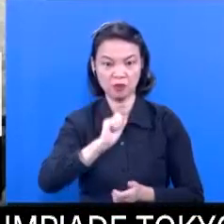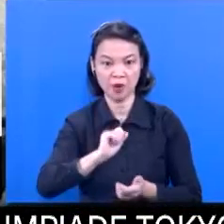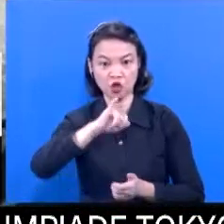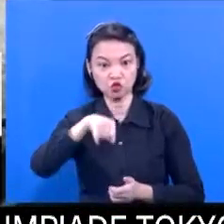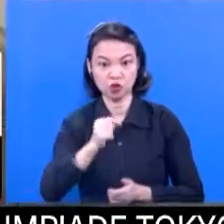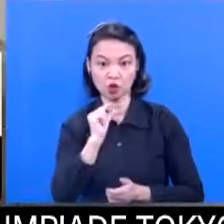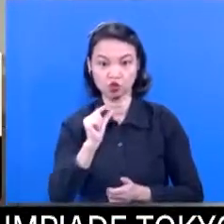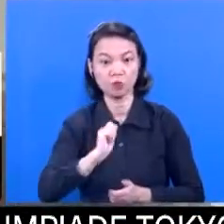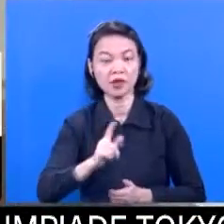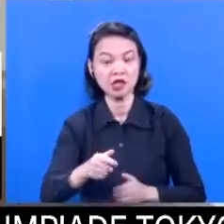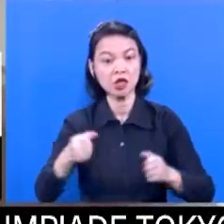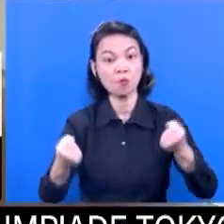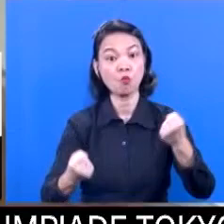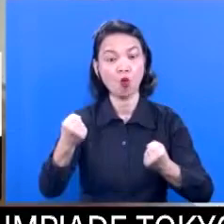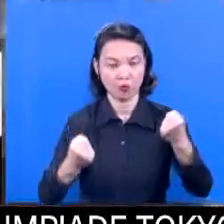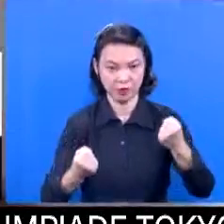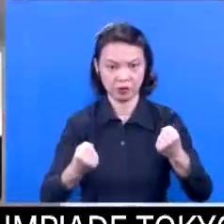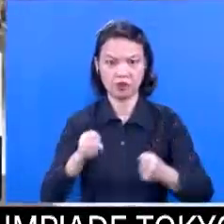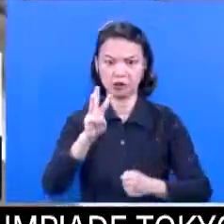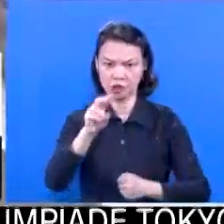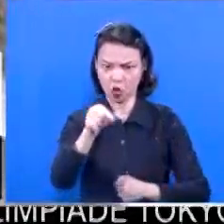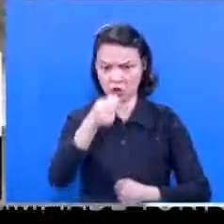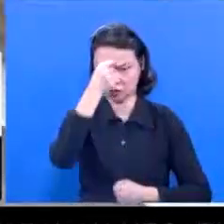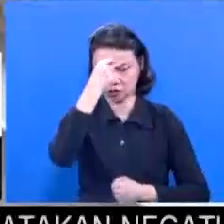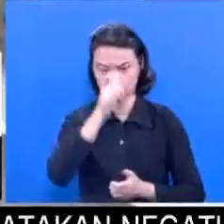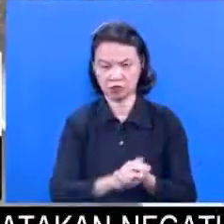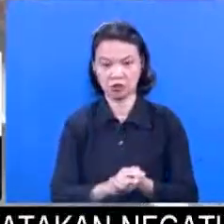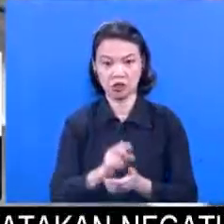untuk membeli mobil. Kini ketiga tersangka dijerat pasal